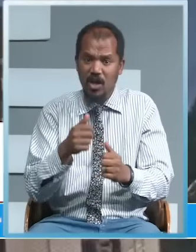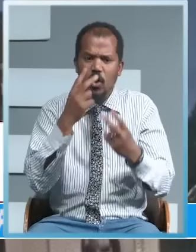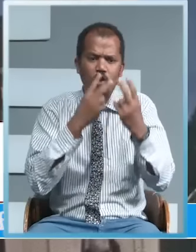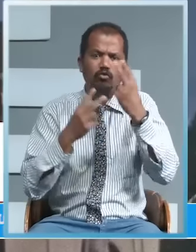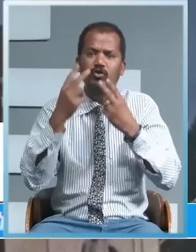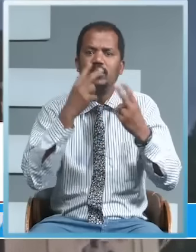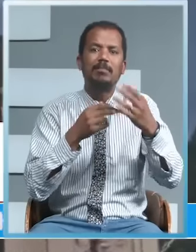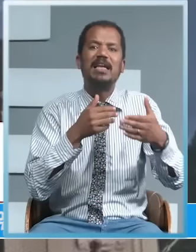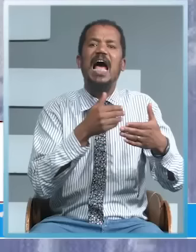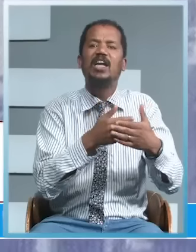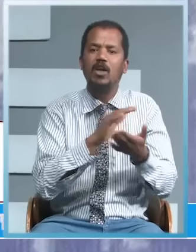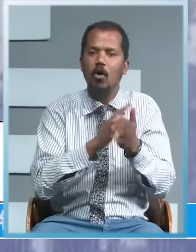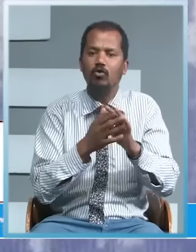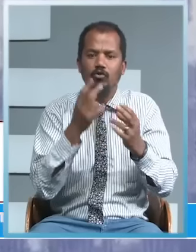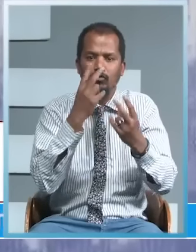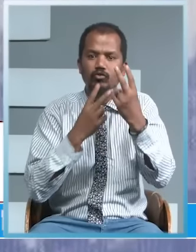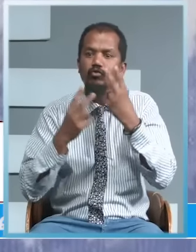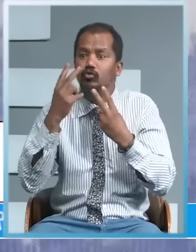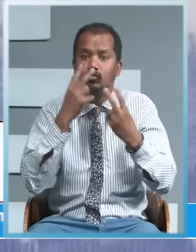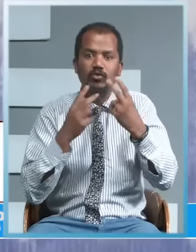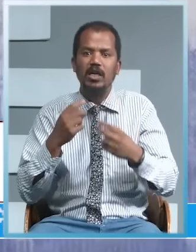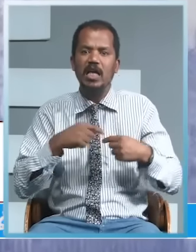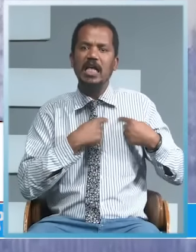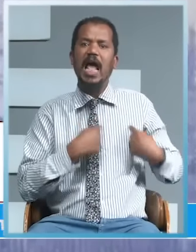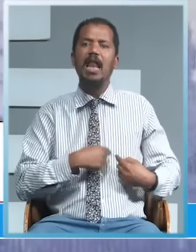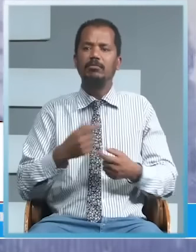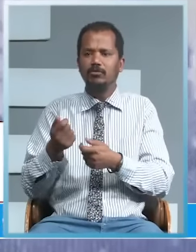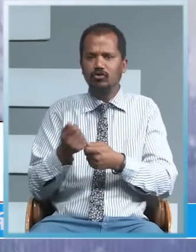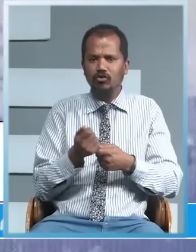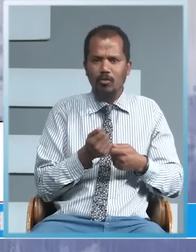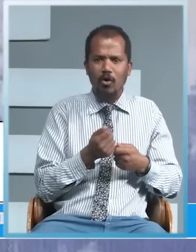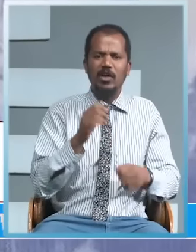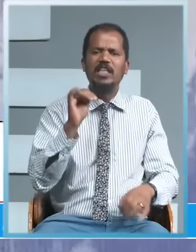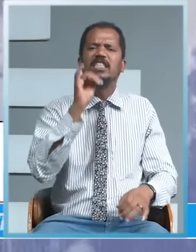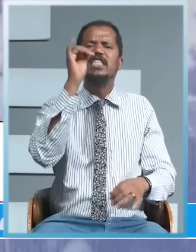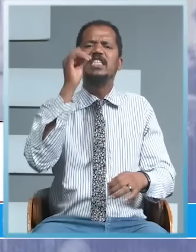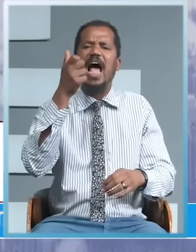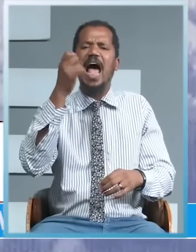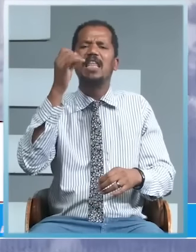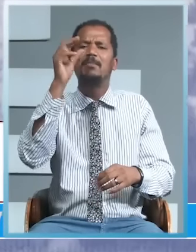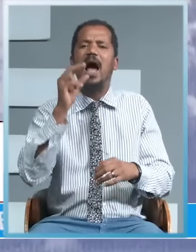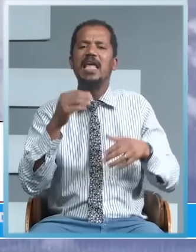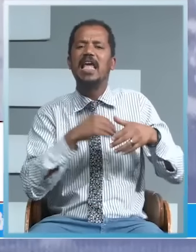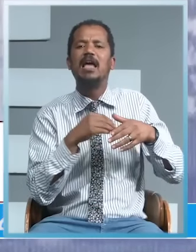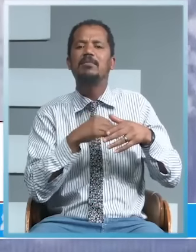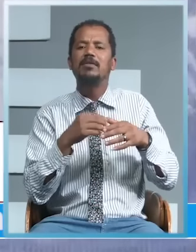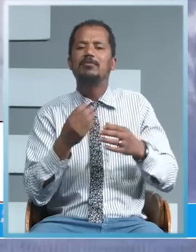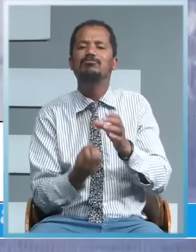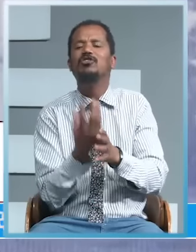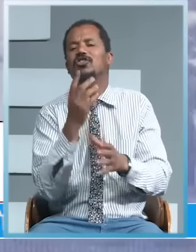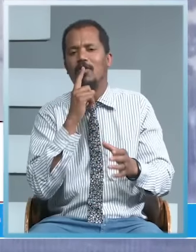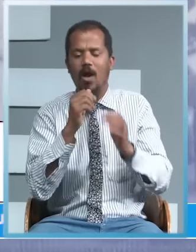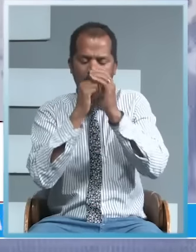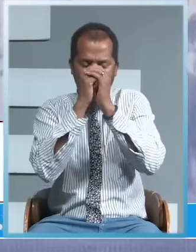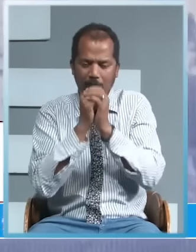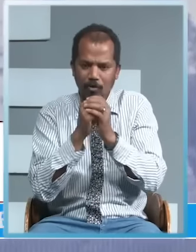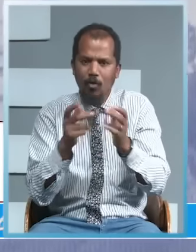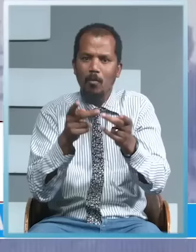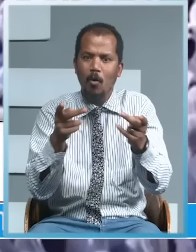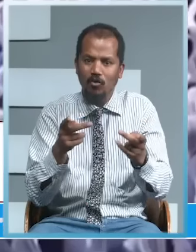የቱሪዝም መዳረሻ ሆኖ ቱሪስቶችን ቀልብ ስቦ የጭስ አልባው ኢንዱስትሪ የገቢ ምንጭም ነበር። አምልኮ ስፍራም